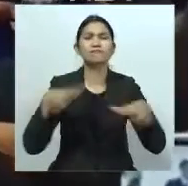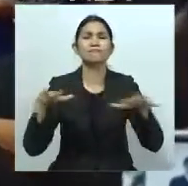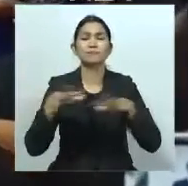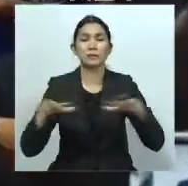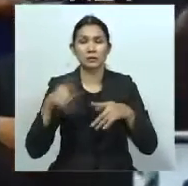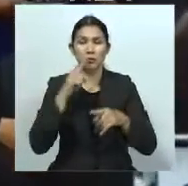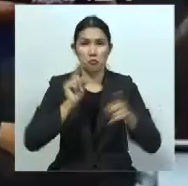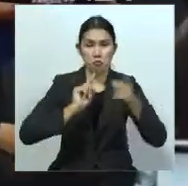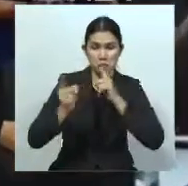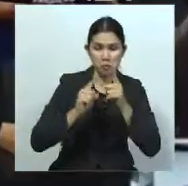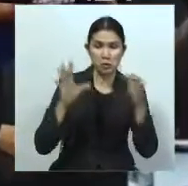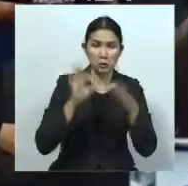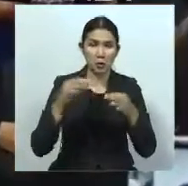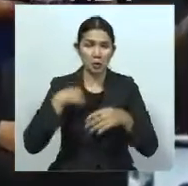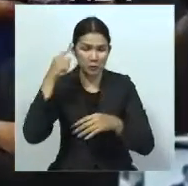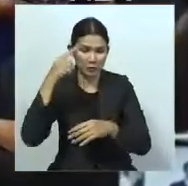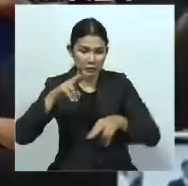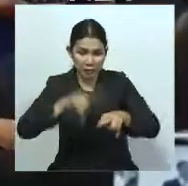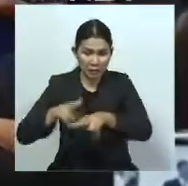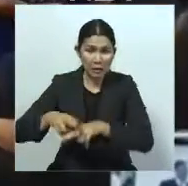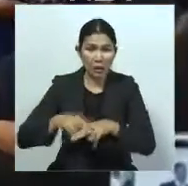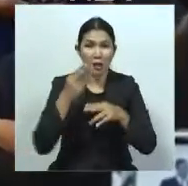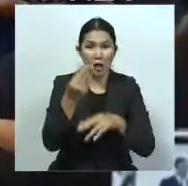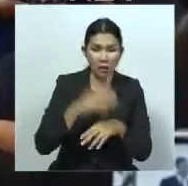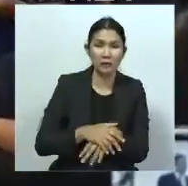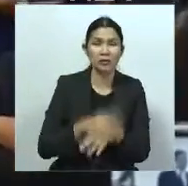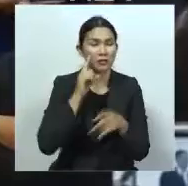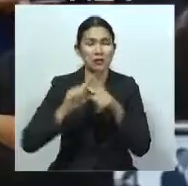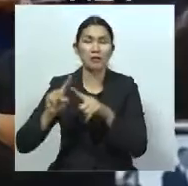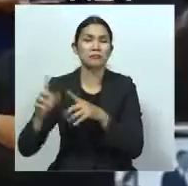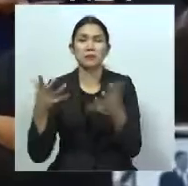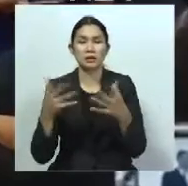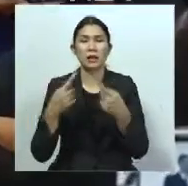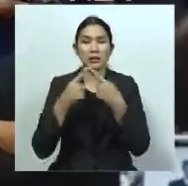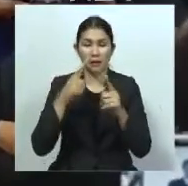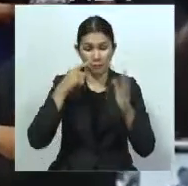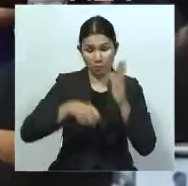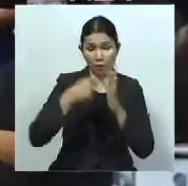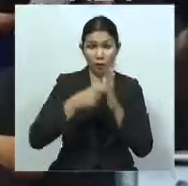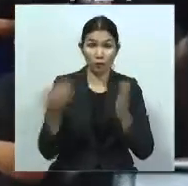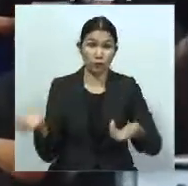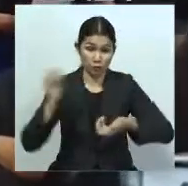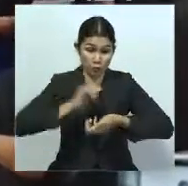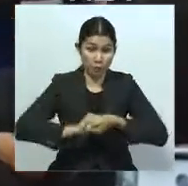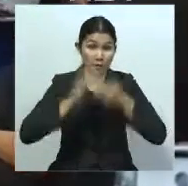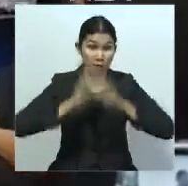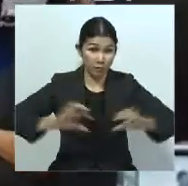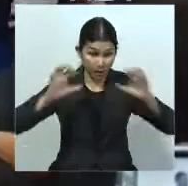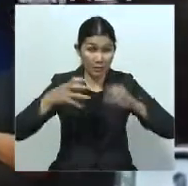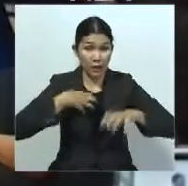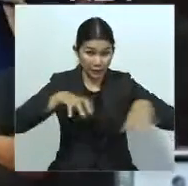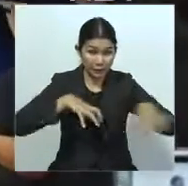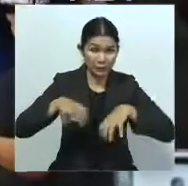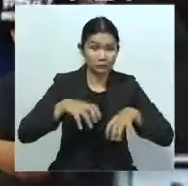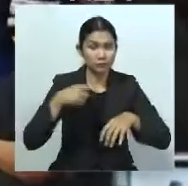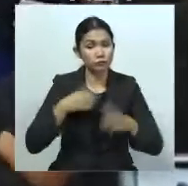ค์ไม่ได้มีการพูดถึงเรื่องโควต้าเก้าอี้รัฐมนตรีส่วนเงื่อนไขในการเข้าร่วมรัฐบาลจะเกี่ยวข้องกับการสนับสนุ